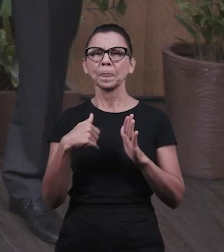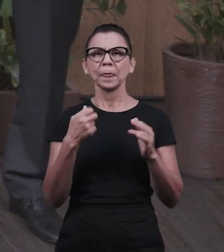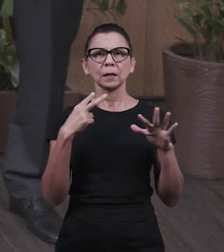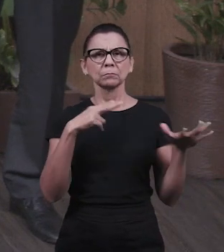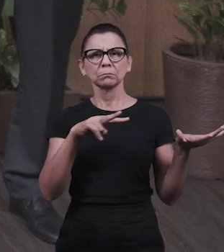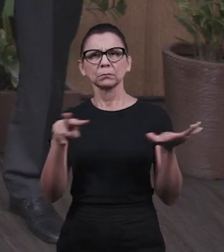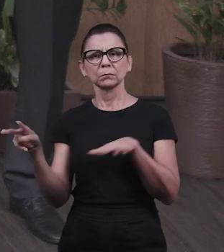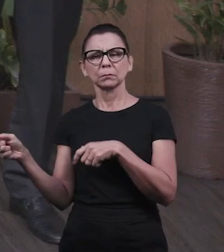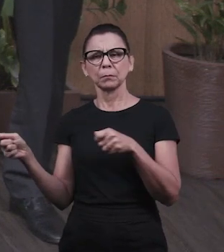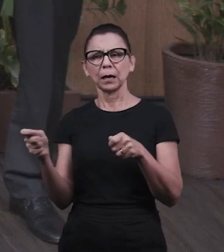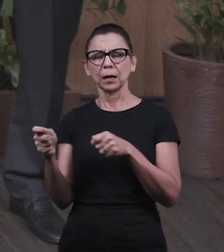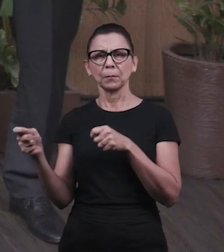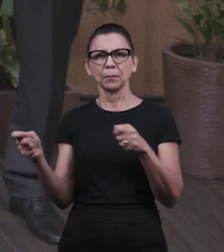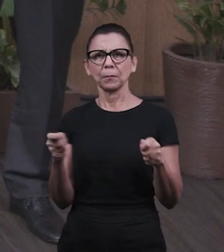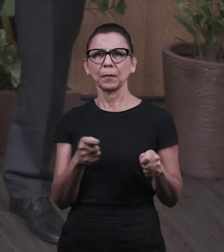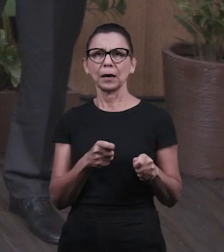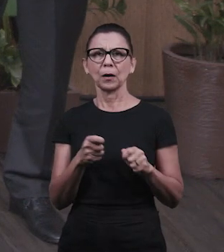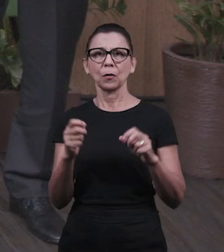рассказываем о новых,